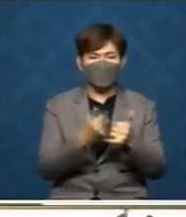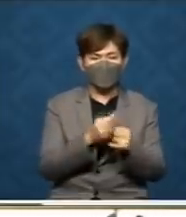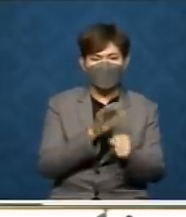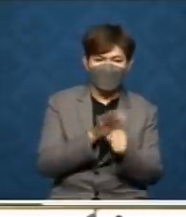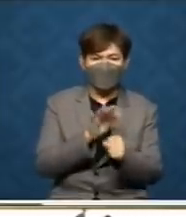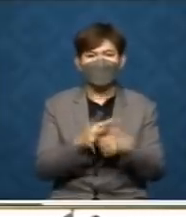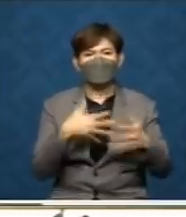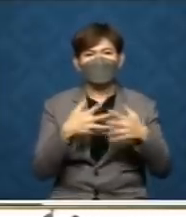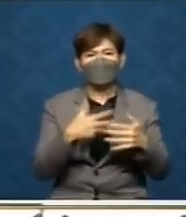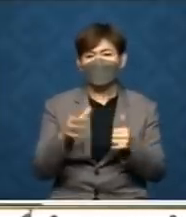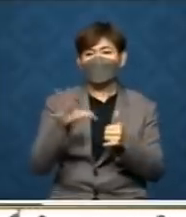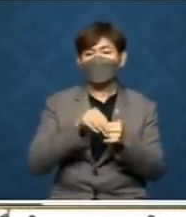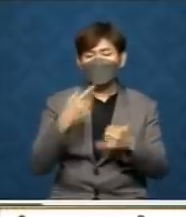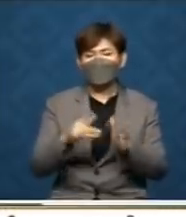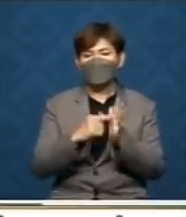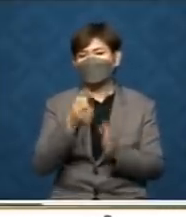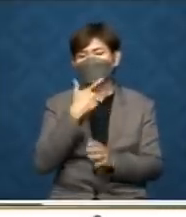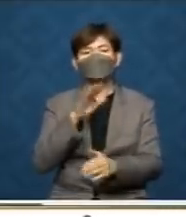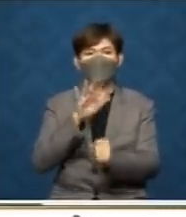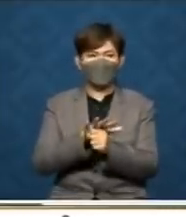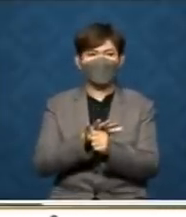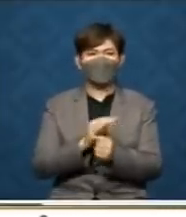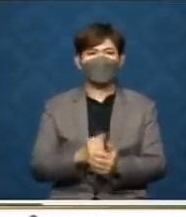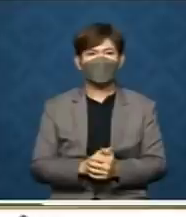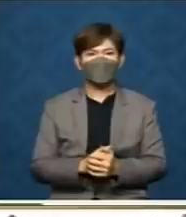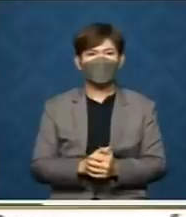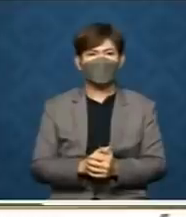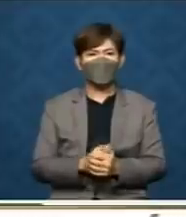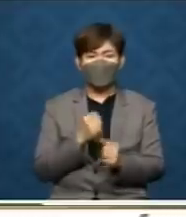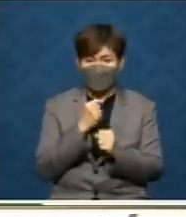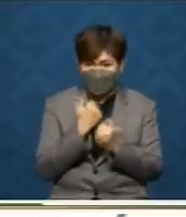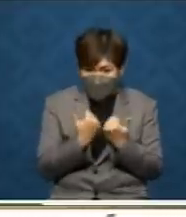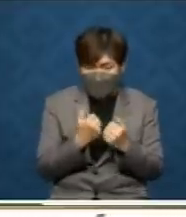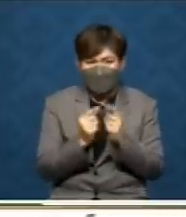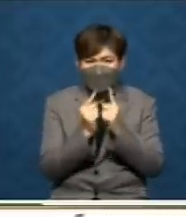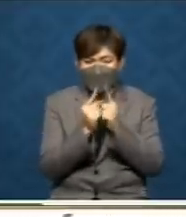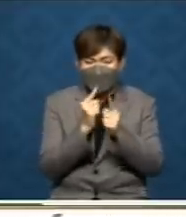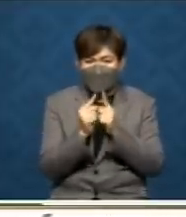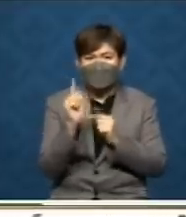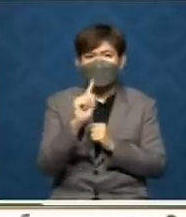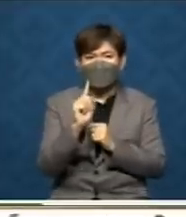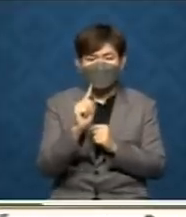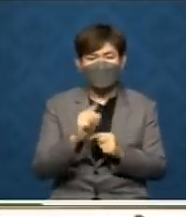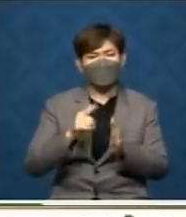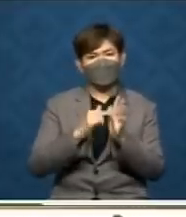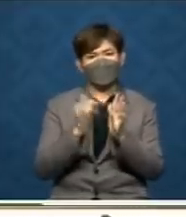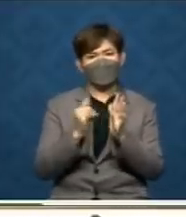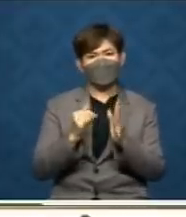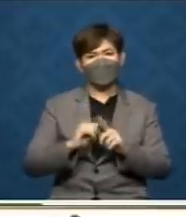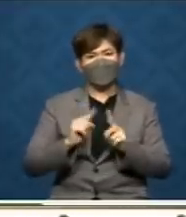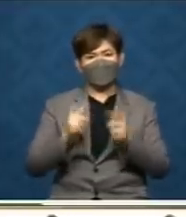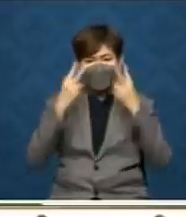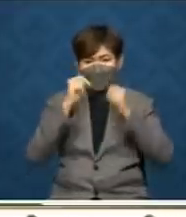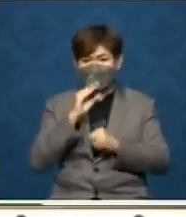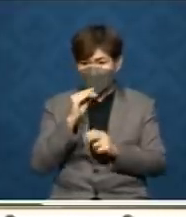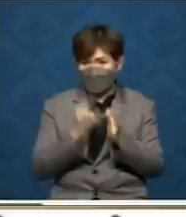พอไม่เกี่ยวติดมาเลยอย่าดีๆเอาอยู่จบเขาข้ามไปถึงเรื่องยาแล้วถ้านายกพูดถึง